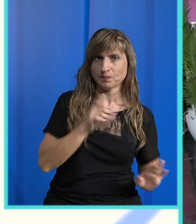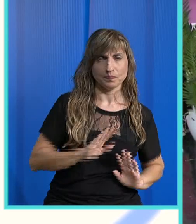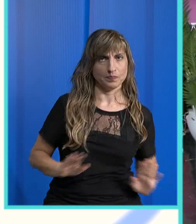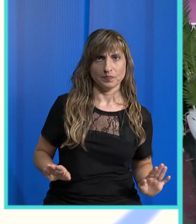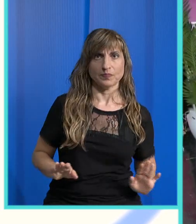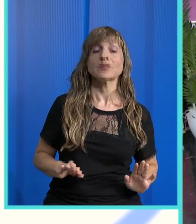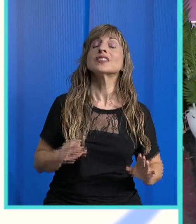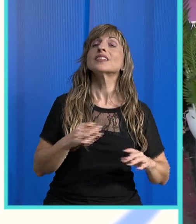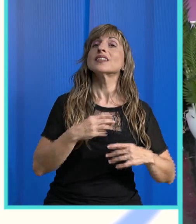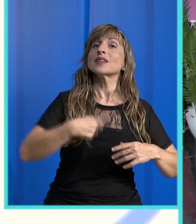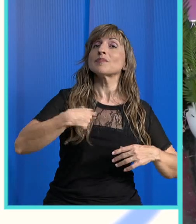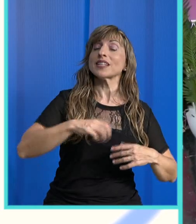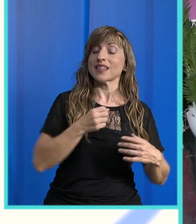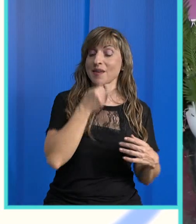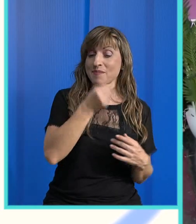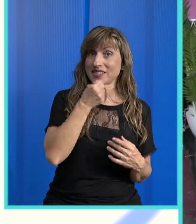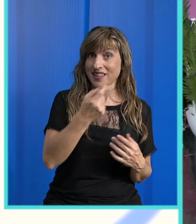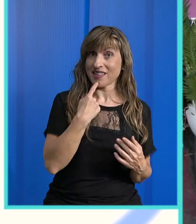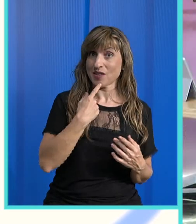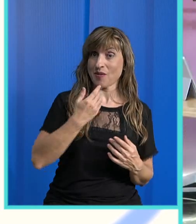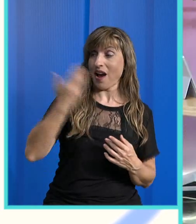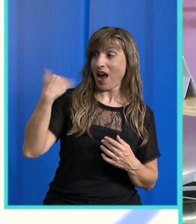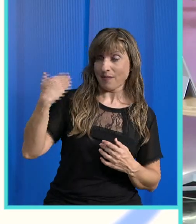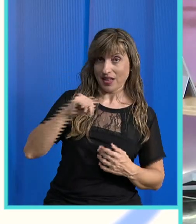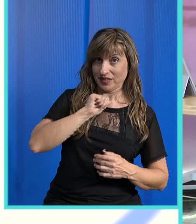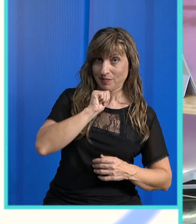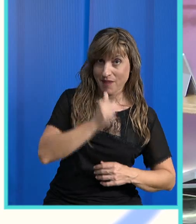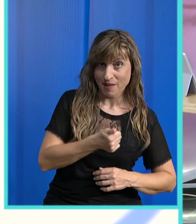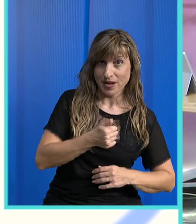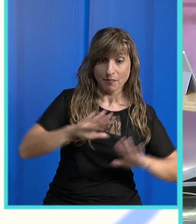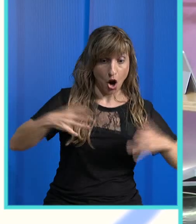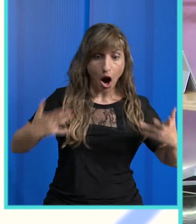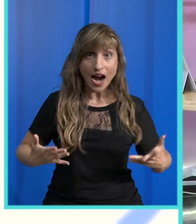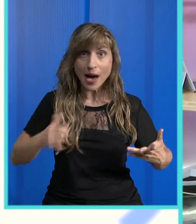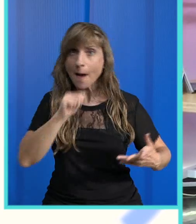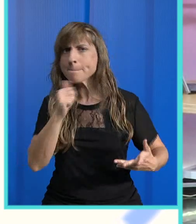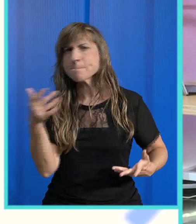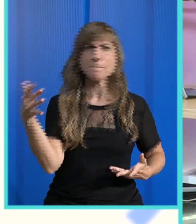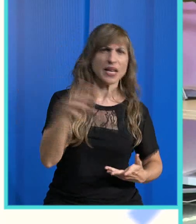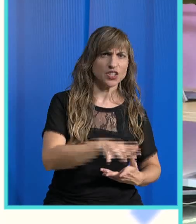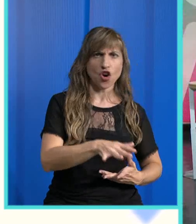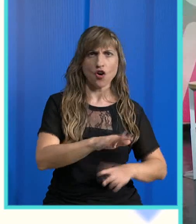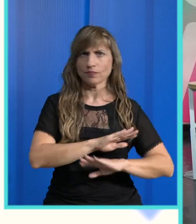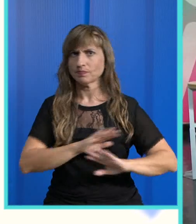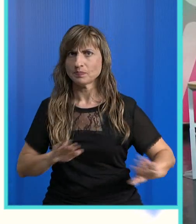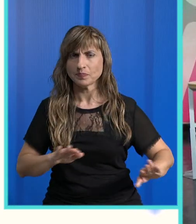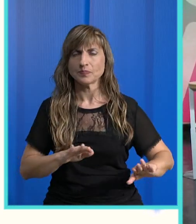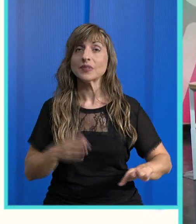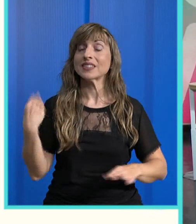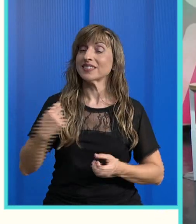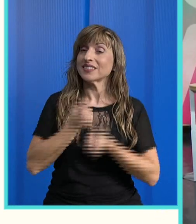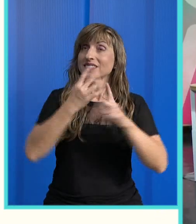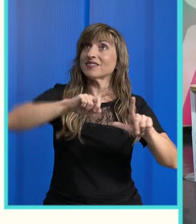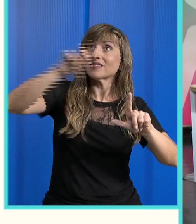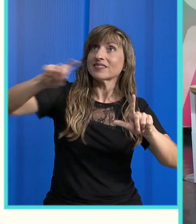municipal del PSC les dades ja eren dolentes abans però ara són encara pitjors segons les darreres dades publicades pel